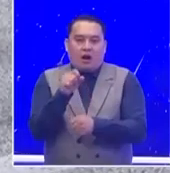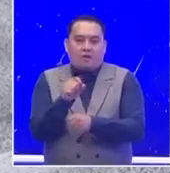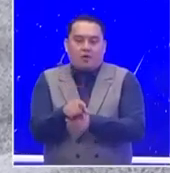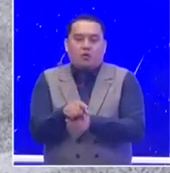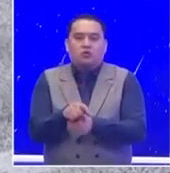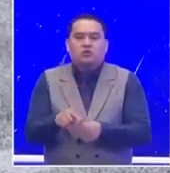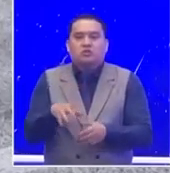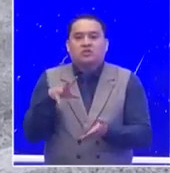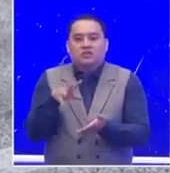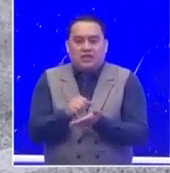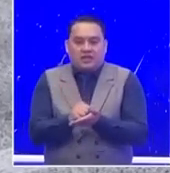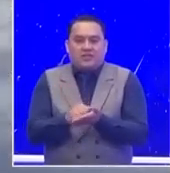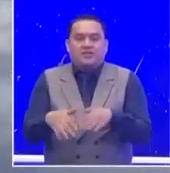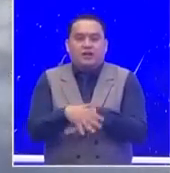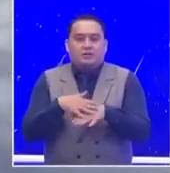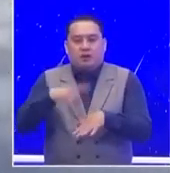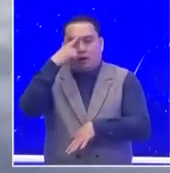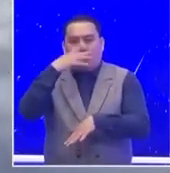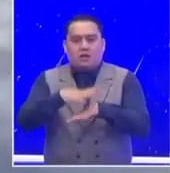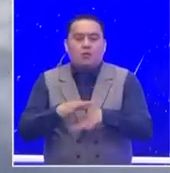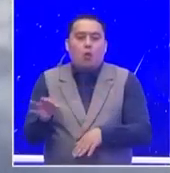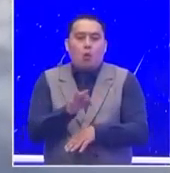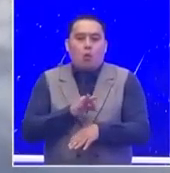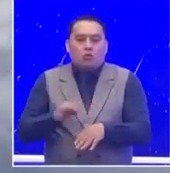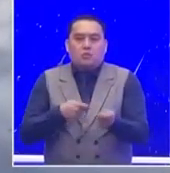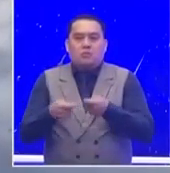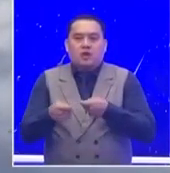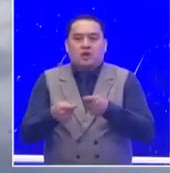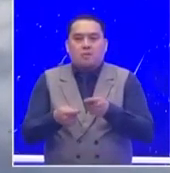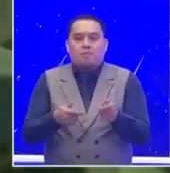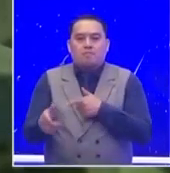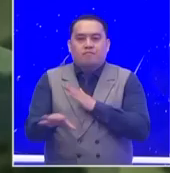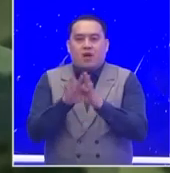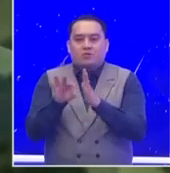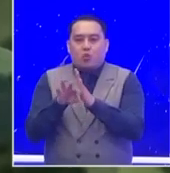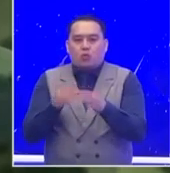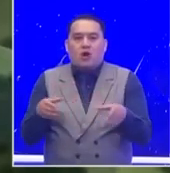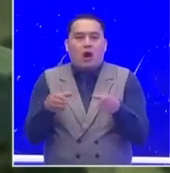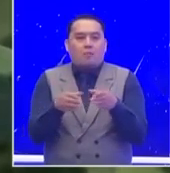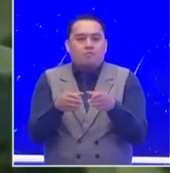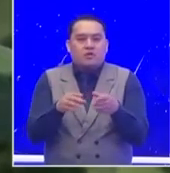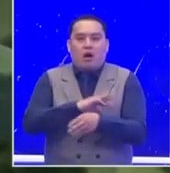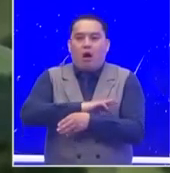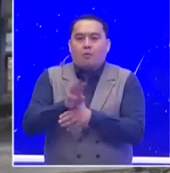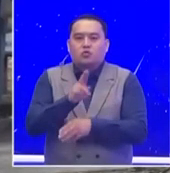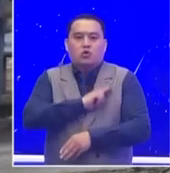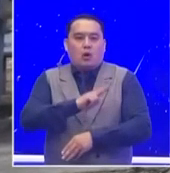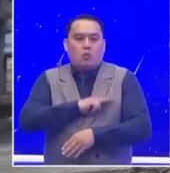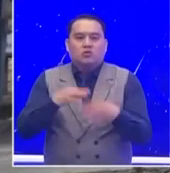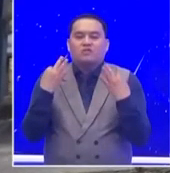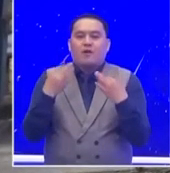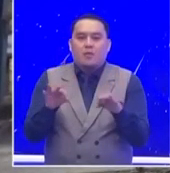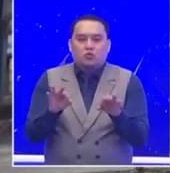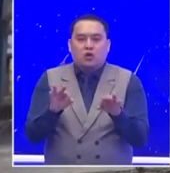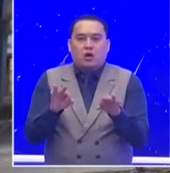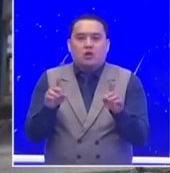рамках дорожной карты занятости. Аким области поручил аппарату провести четкий подбор компаний, которые смогут обеспечить работой высвободившихся